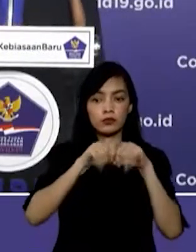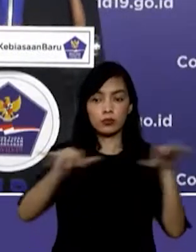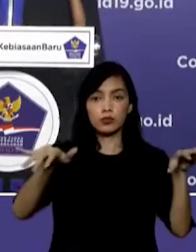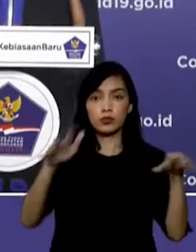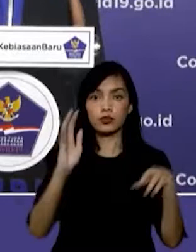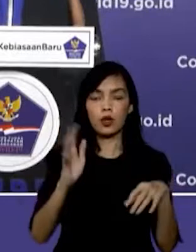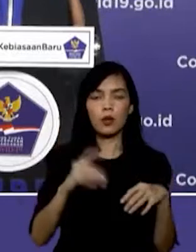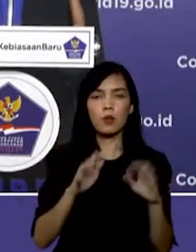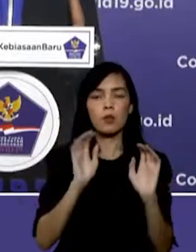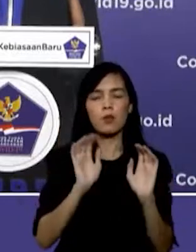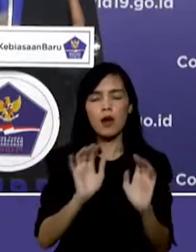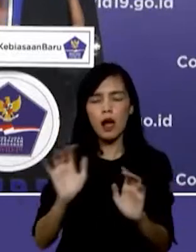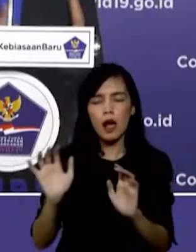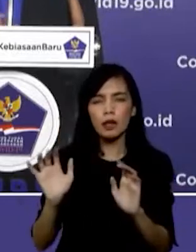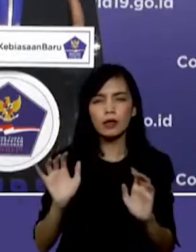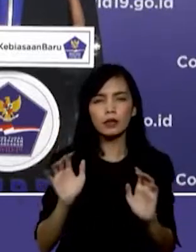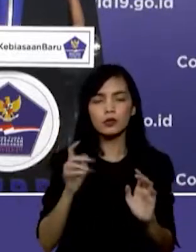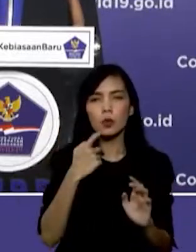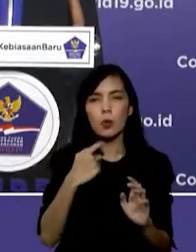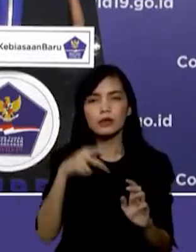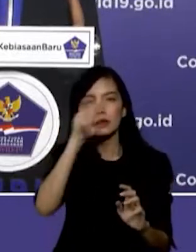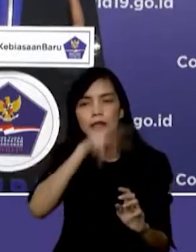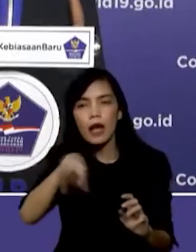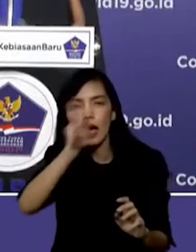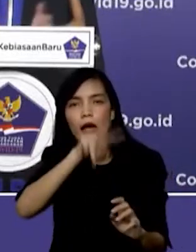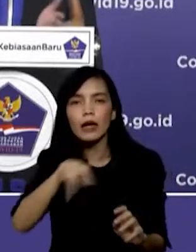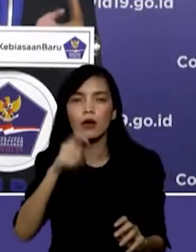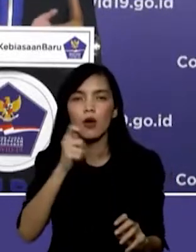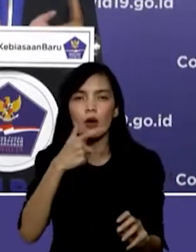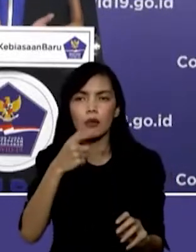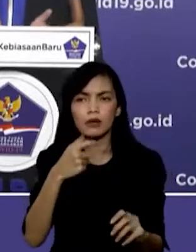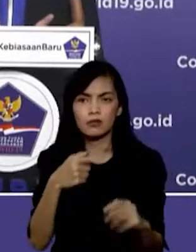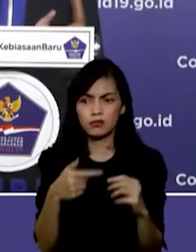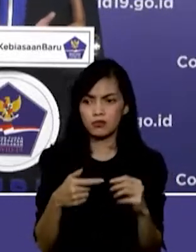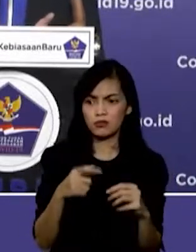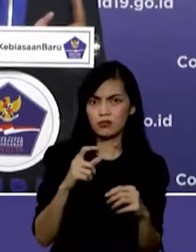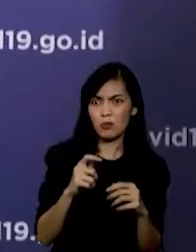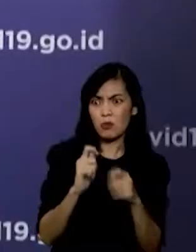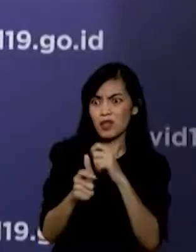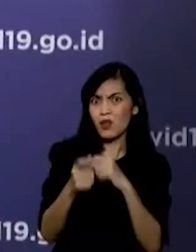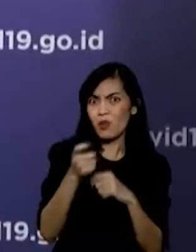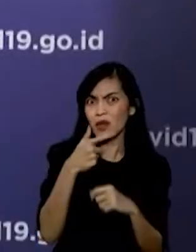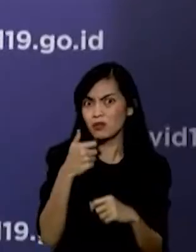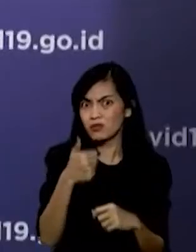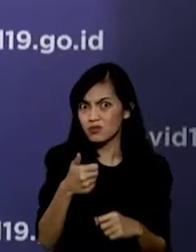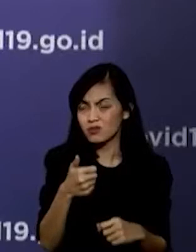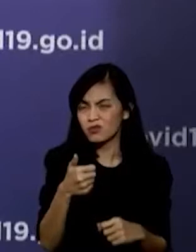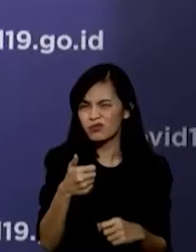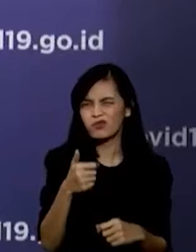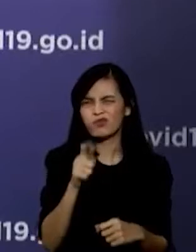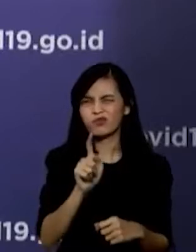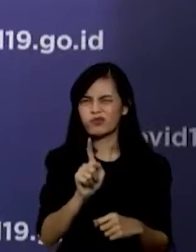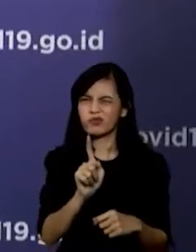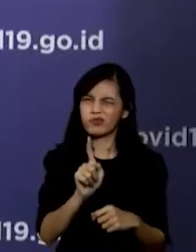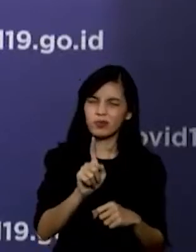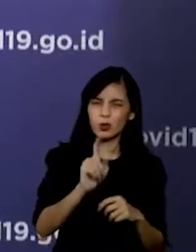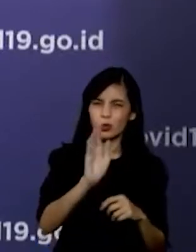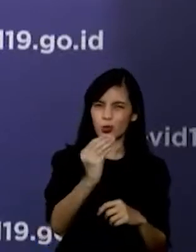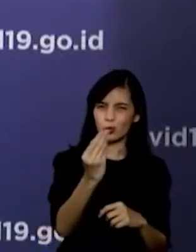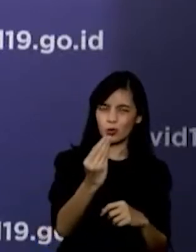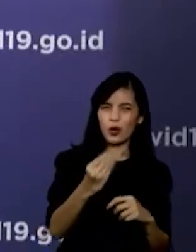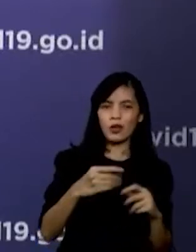keluar, banyak yang kemudian mencari obat ini. Apakah ini langkah yang tepat? Kalau kita telaah tentang